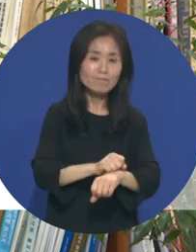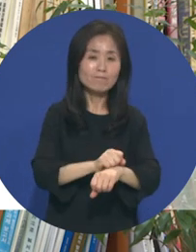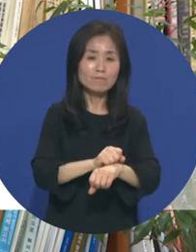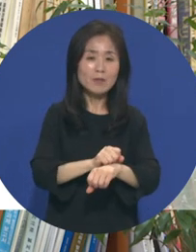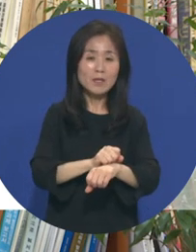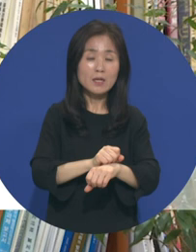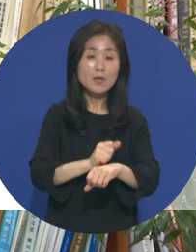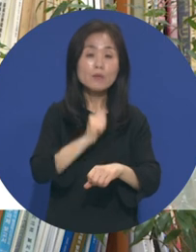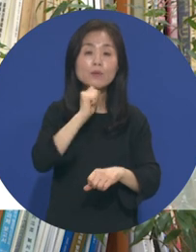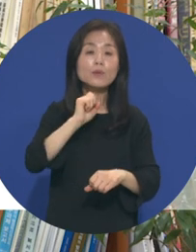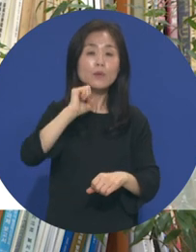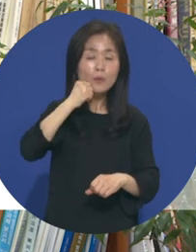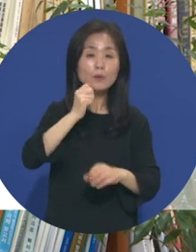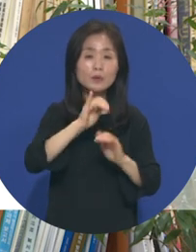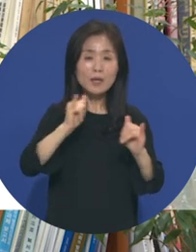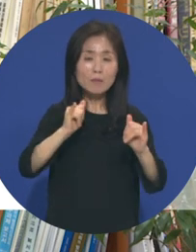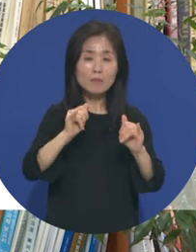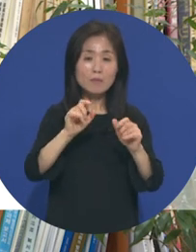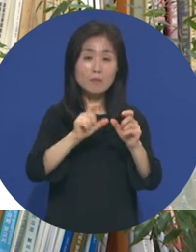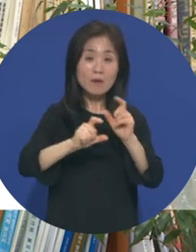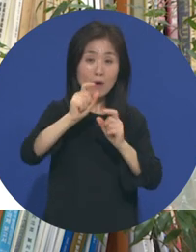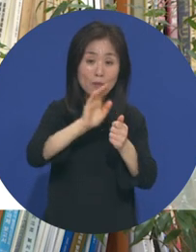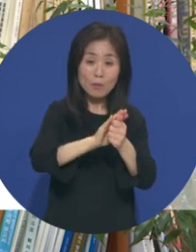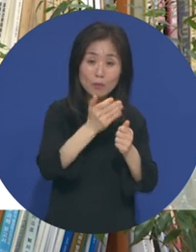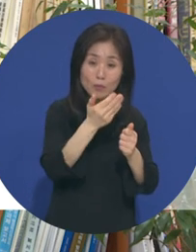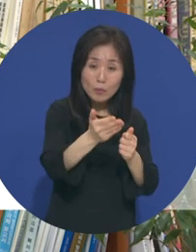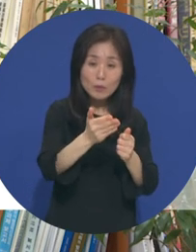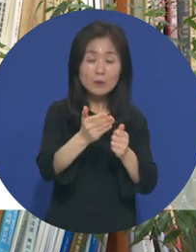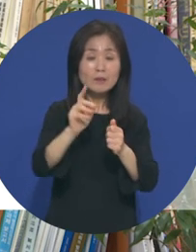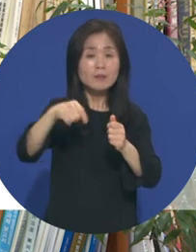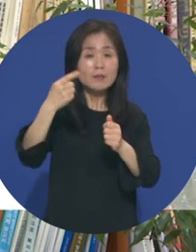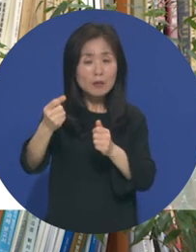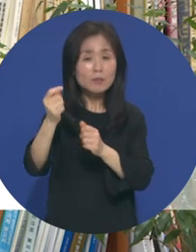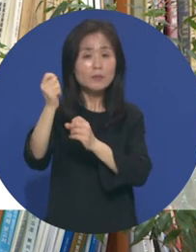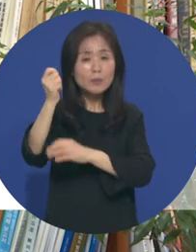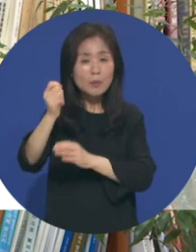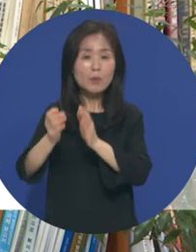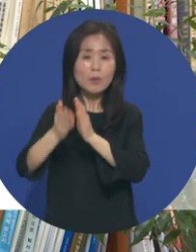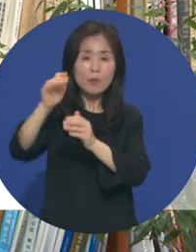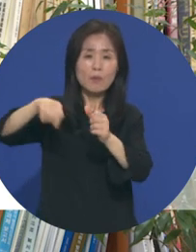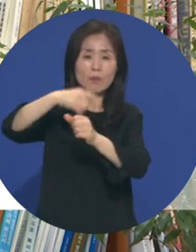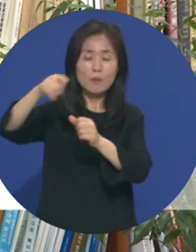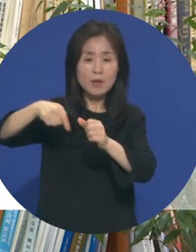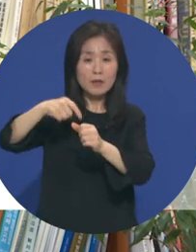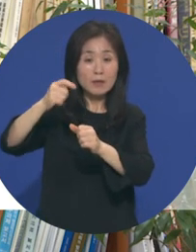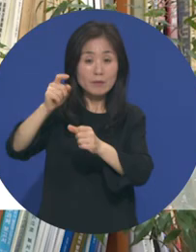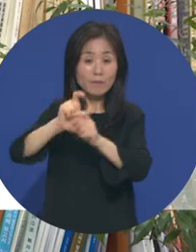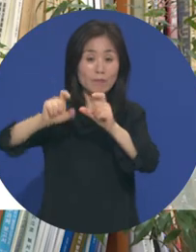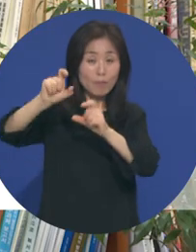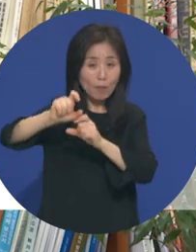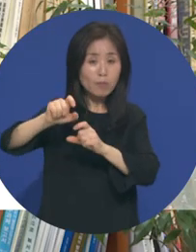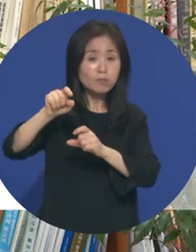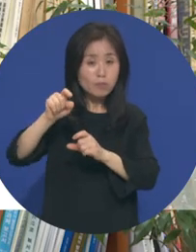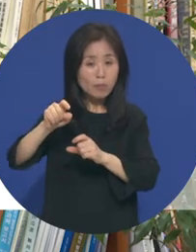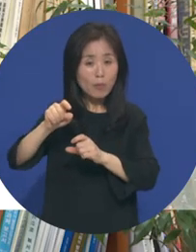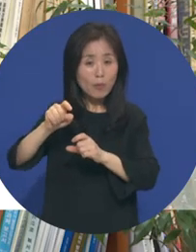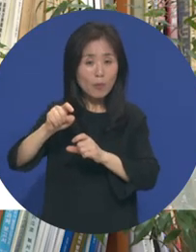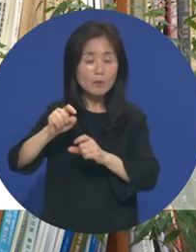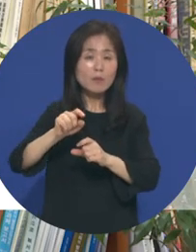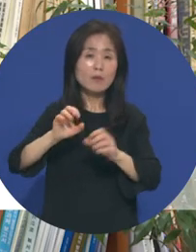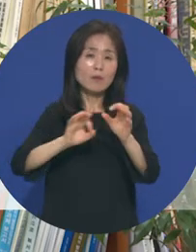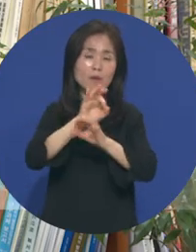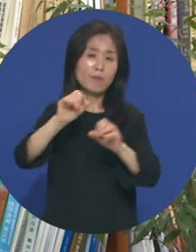바람직했다 기초 인프라 학중 관심을 가졌다는 측면에서 불안을 타계하게 한 재정운영의 방향이지